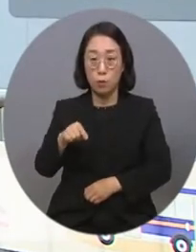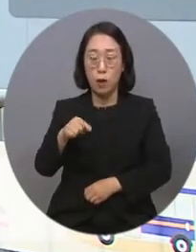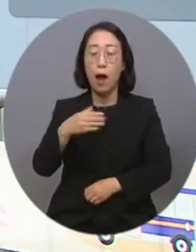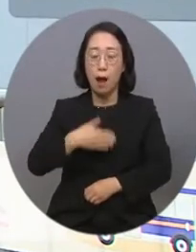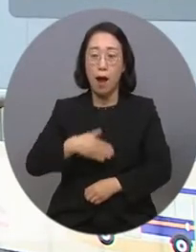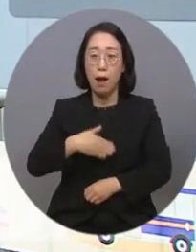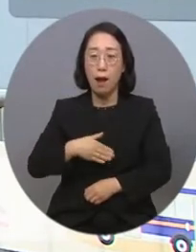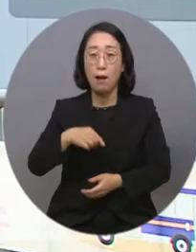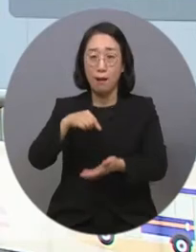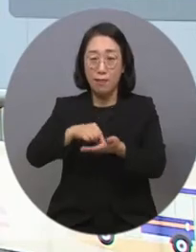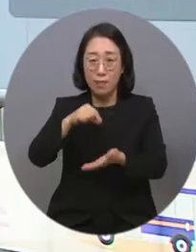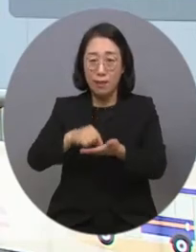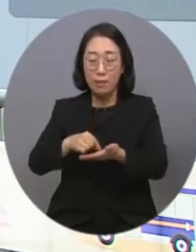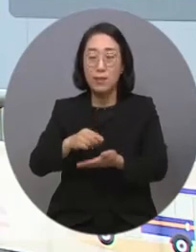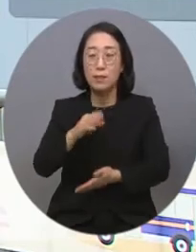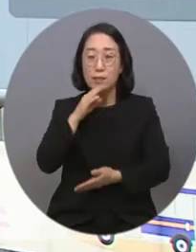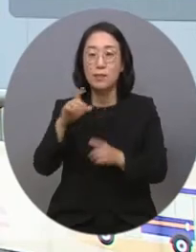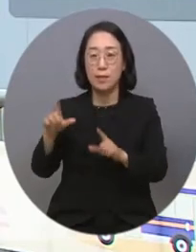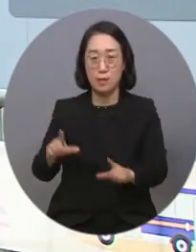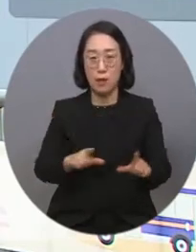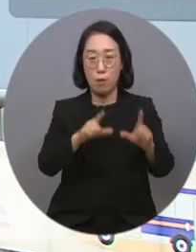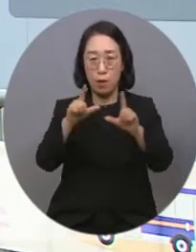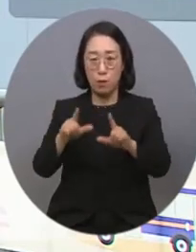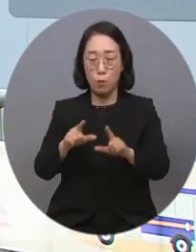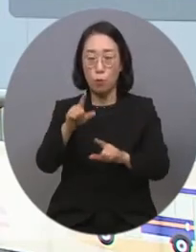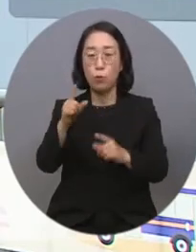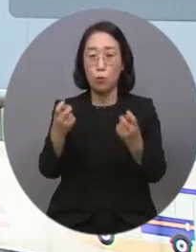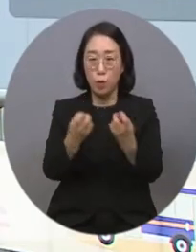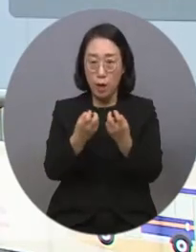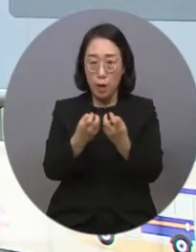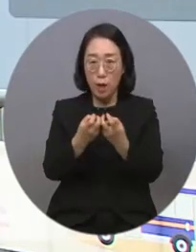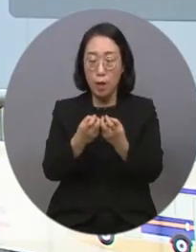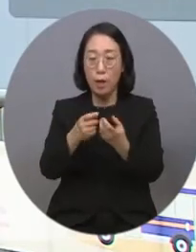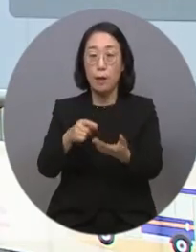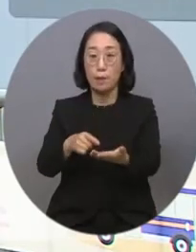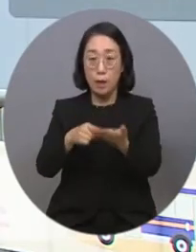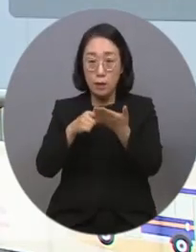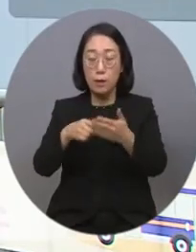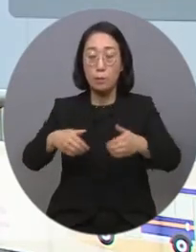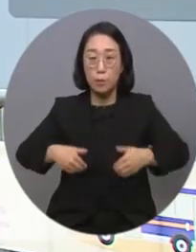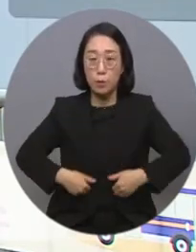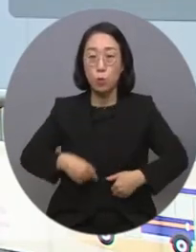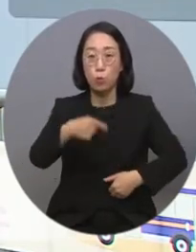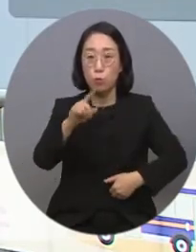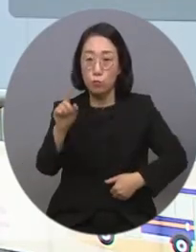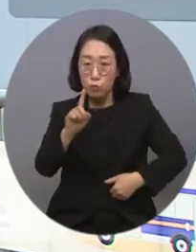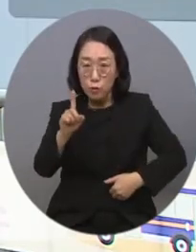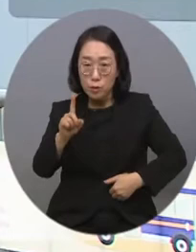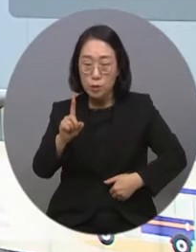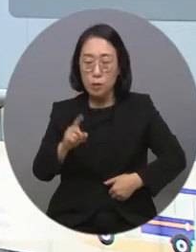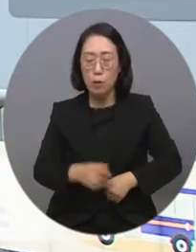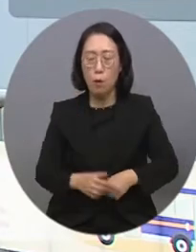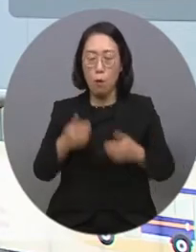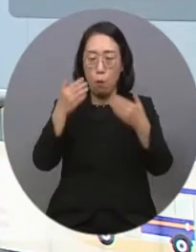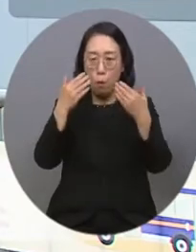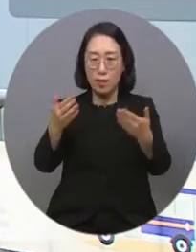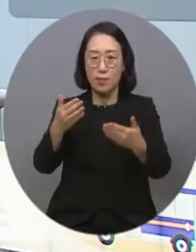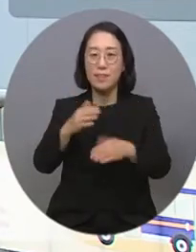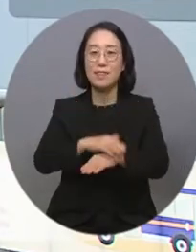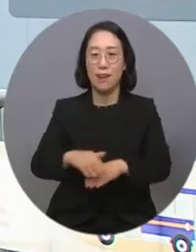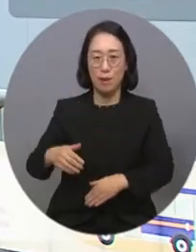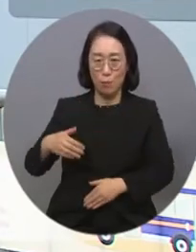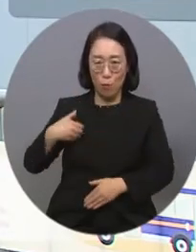계시지만 그게 우리 일상생활에서 어떻게 전달 돼야 하고 어떤 게 필요한지 에 대한 부분들은 아직까지 정확하게 알지는